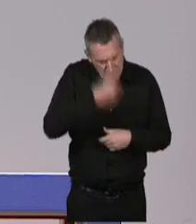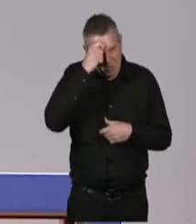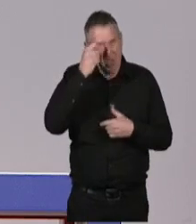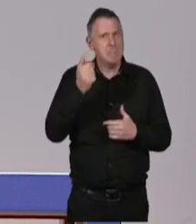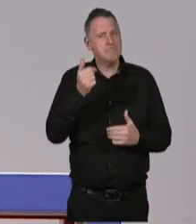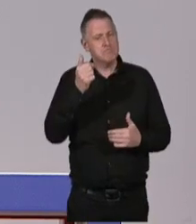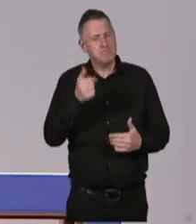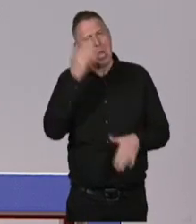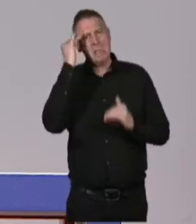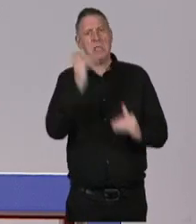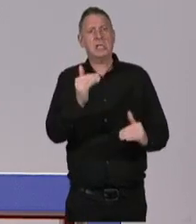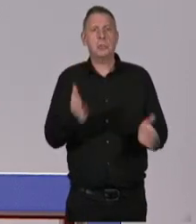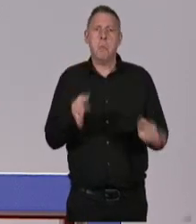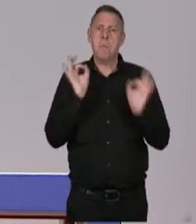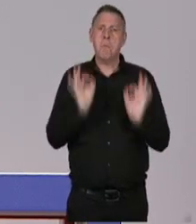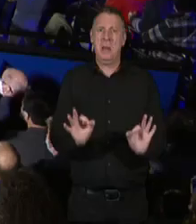admiration.